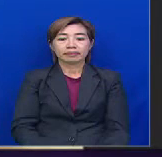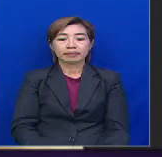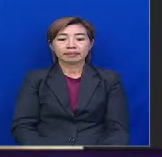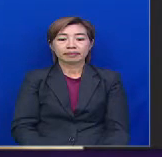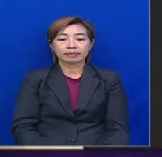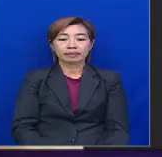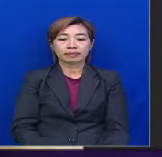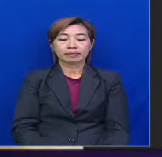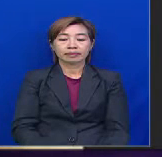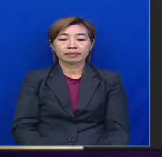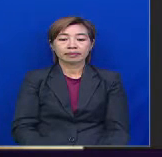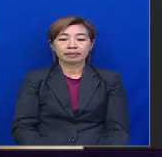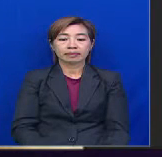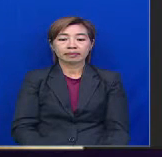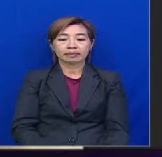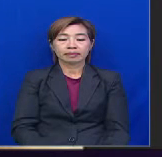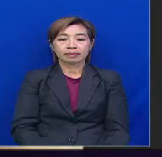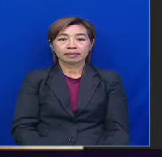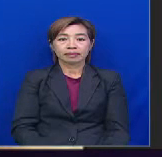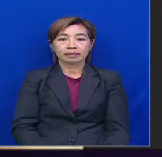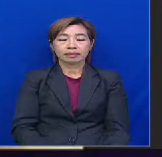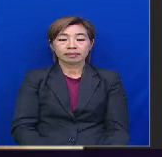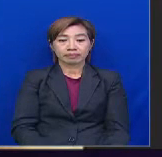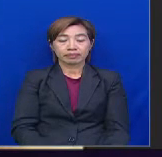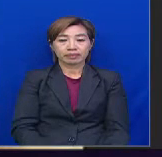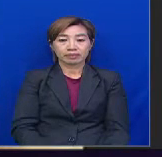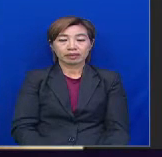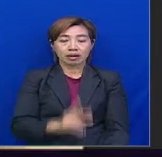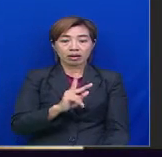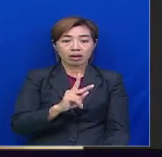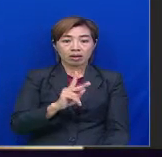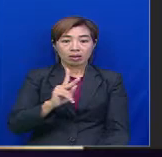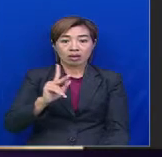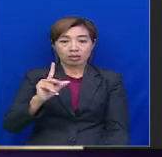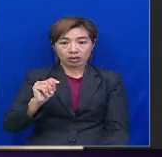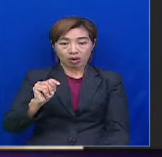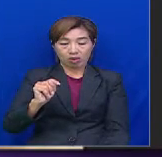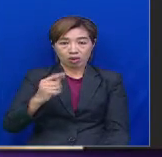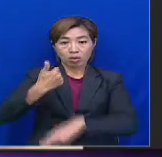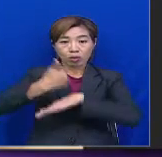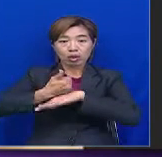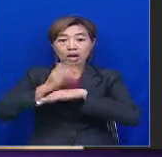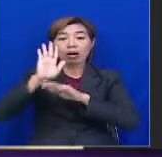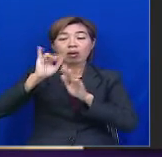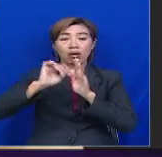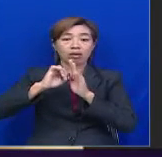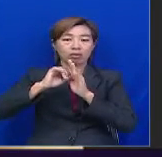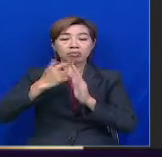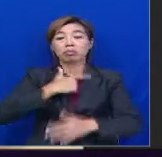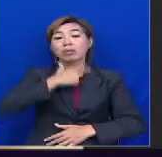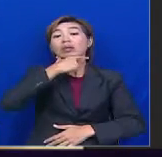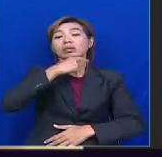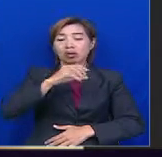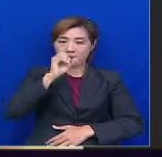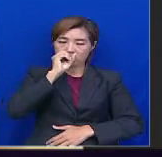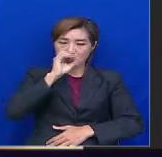นี้นายกฤษรัตน์ตั้งประจำจังหวัดแห่องสรเปิดเผยว่าได้รับแจ้งบัญชีรายชื่อผู้มีสิทธิ์ลง